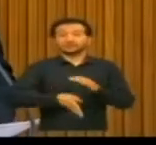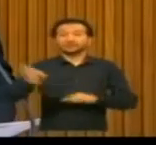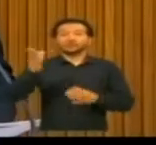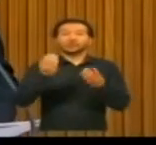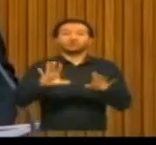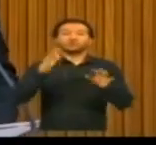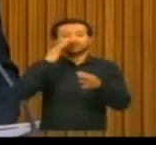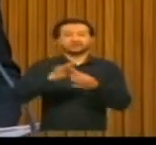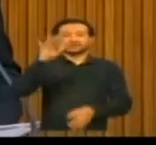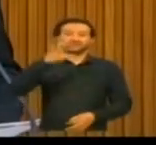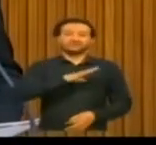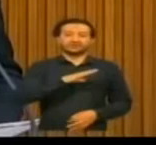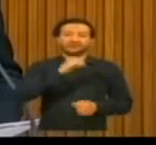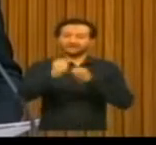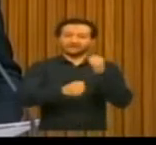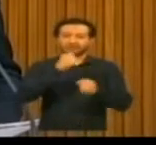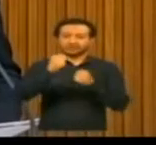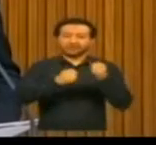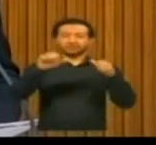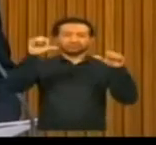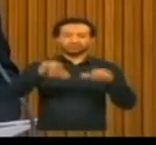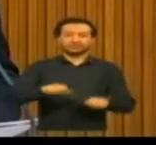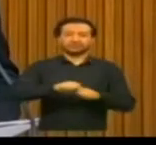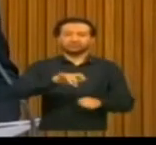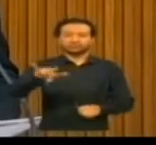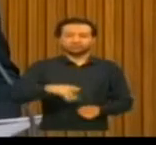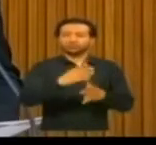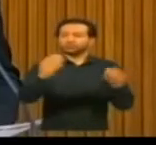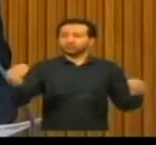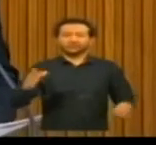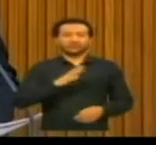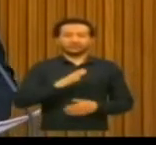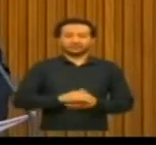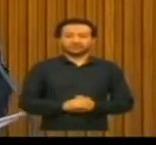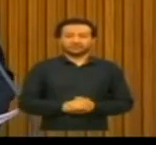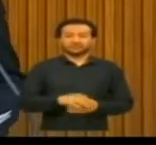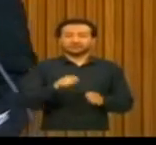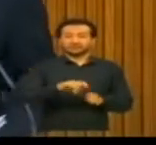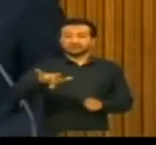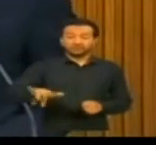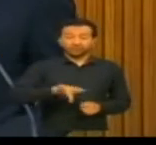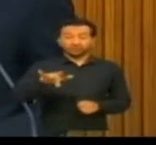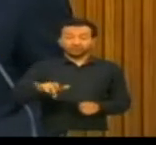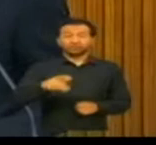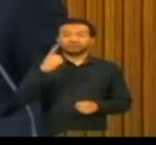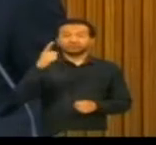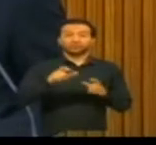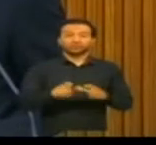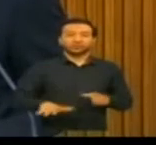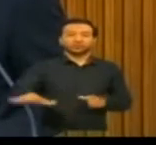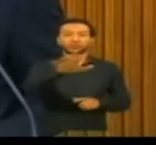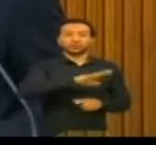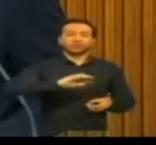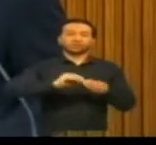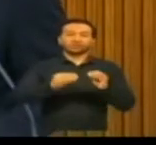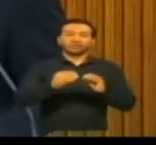çıkamayanlar var. Fabrikaları battı diye işsiz kalan binler var. İşsizlik bir sosyal yara olarak